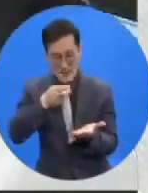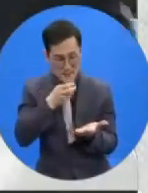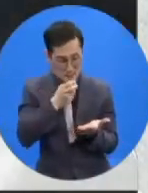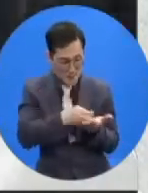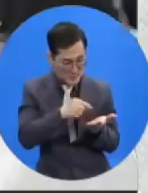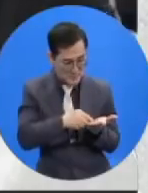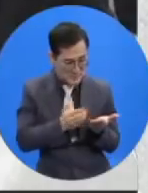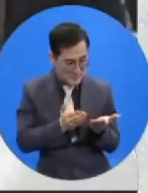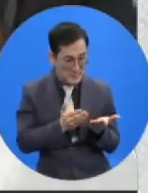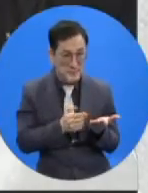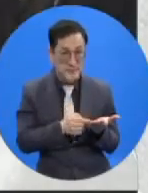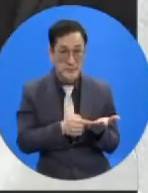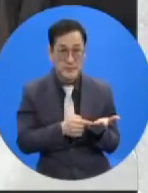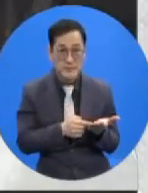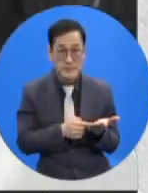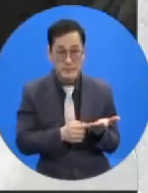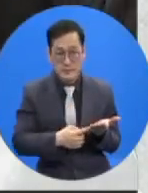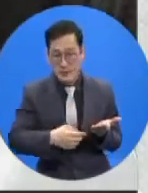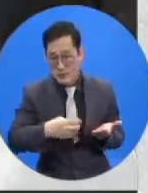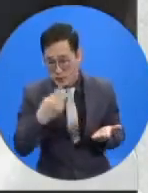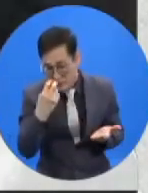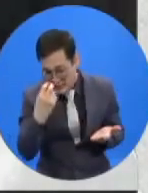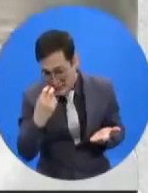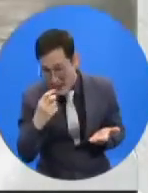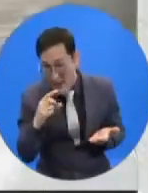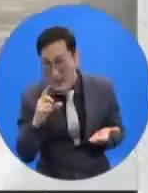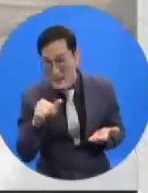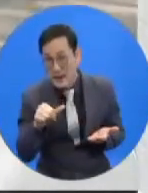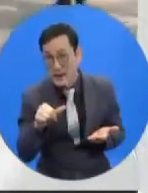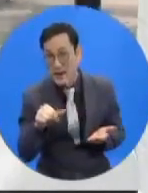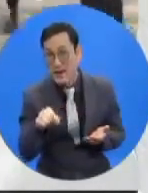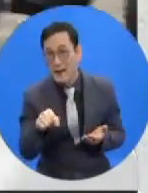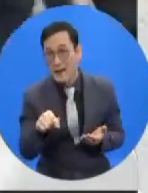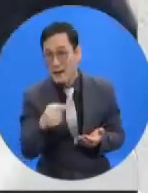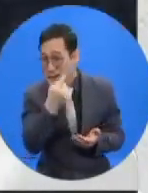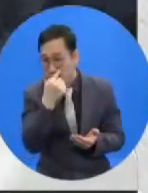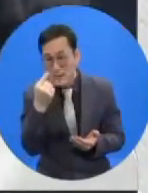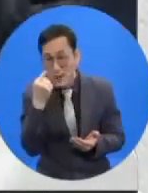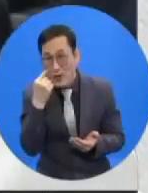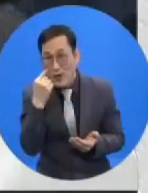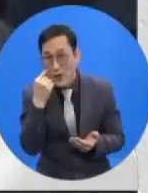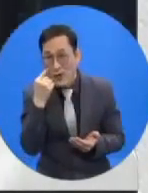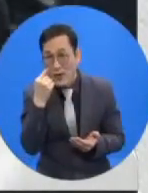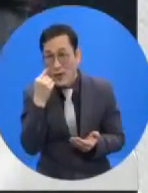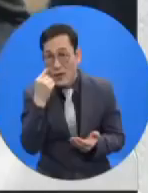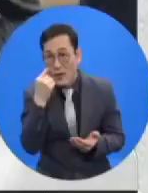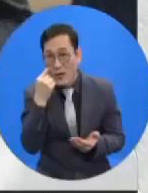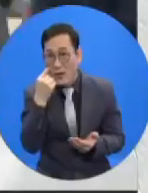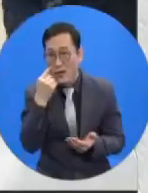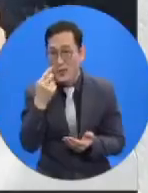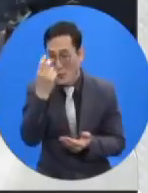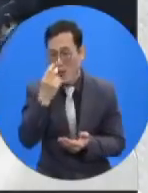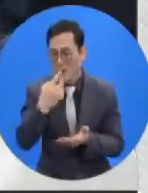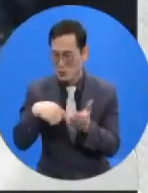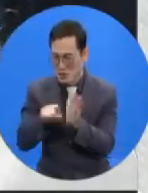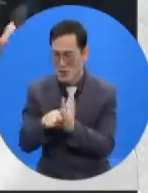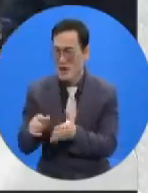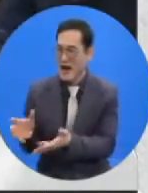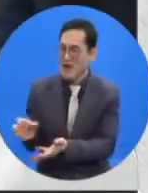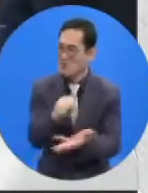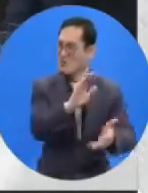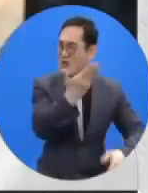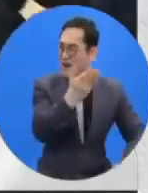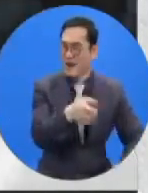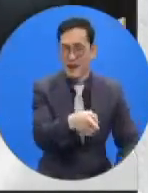잘못될 가능성이 있기 때문에 그거를 증거를 보존하기 위해서 가지고 와도 된다? 본인이 그 증거를 지키기 위해서 수사 때까지 가져와도